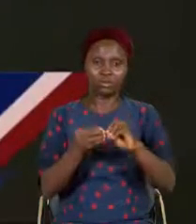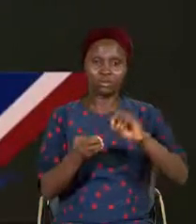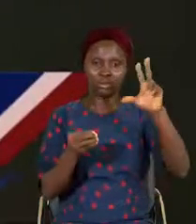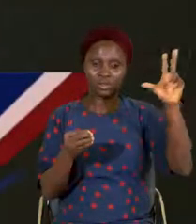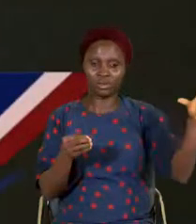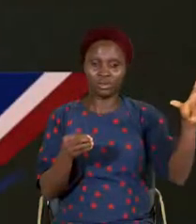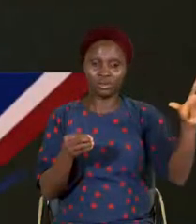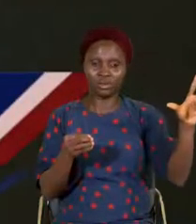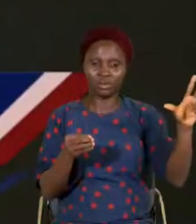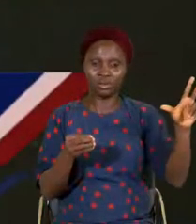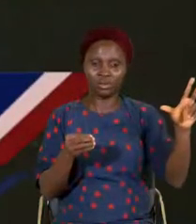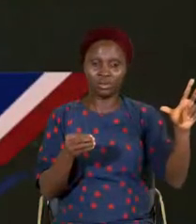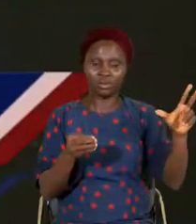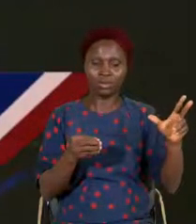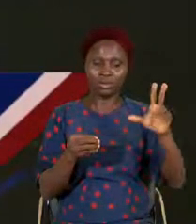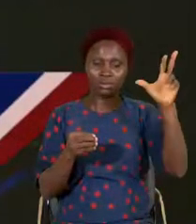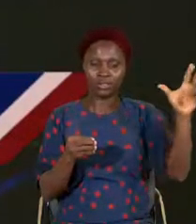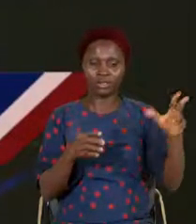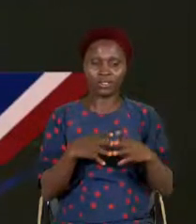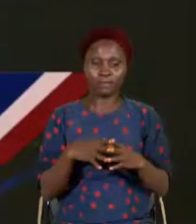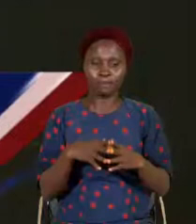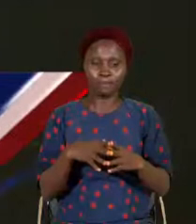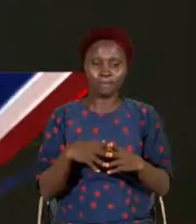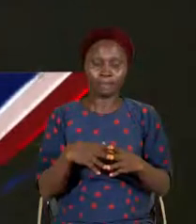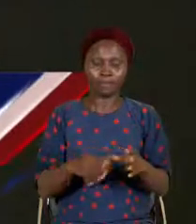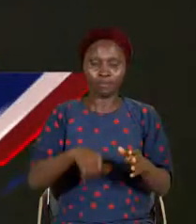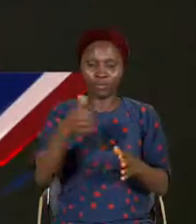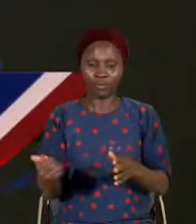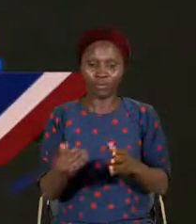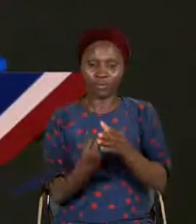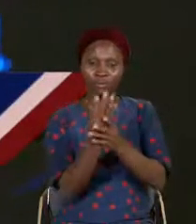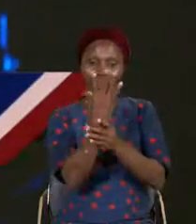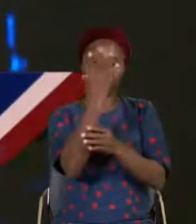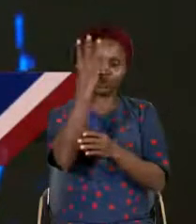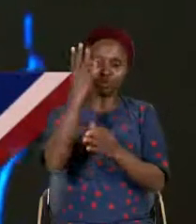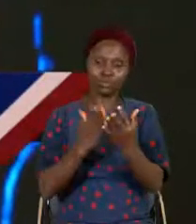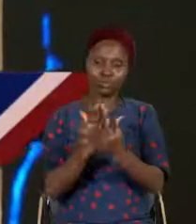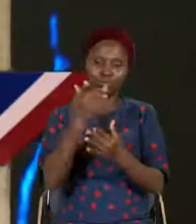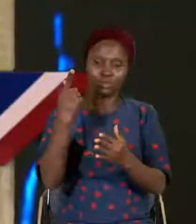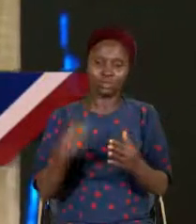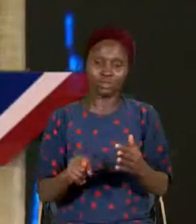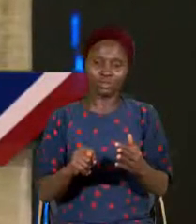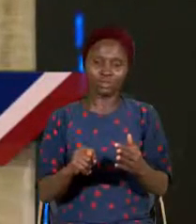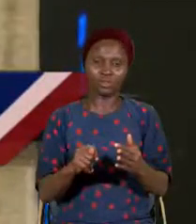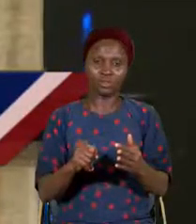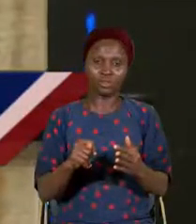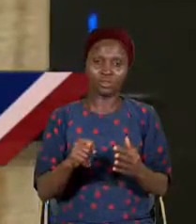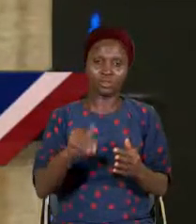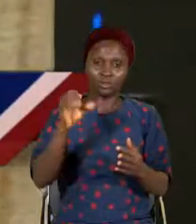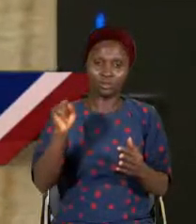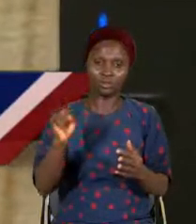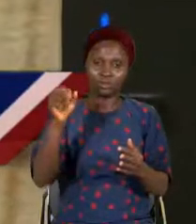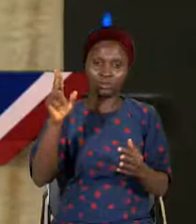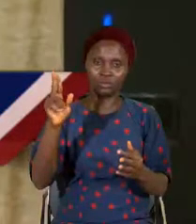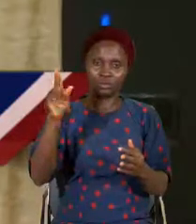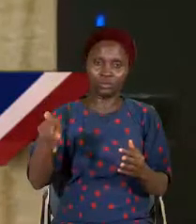Troisième point, la croissance extraordinaire à travers le don surnaturel. Le Seigneur veut